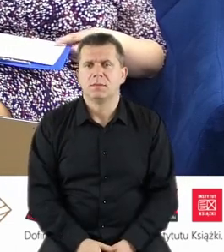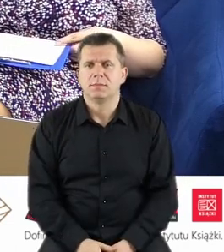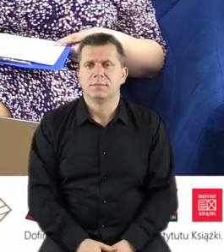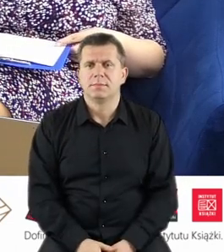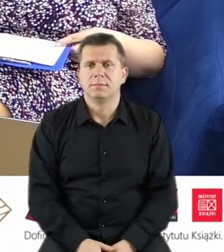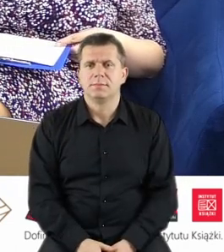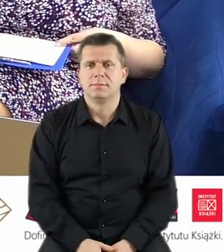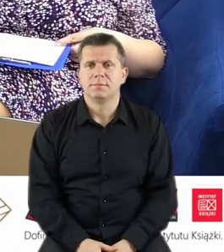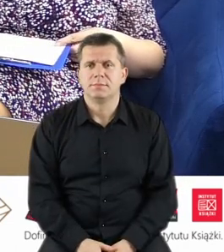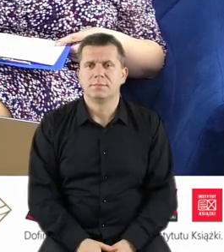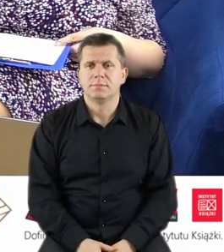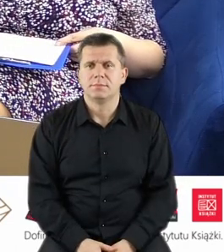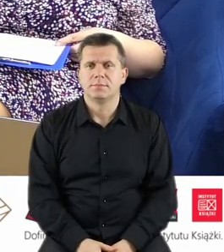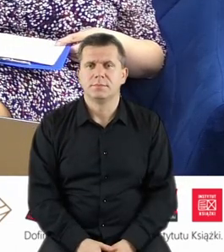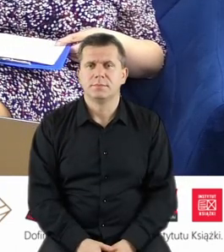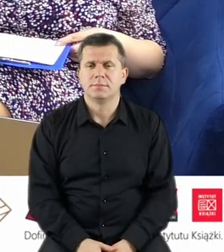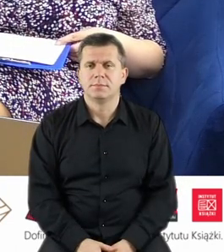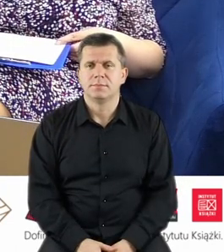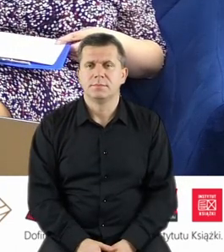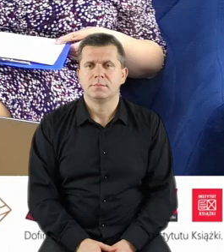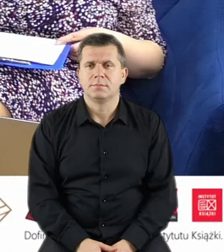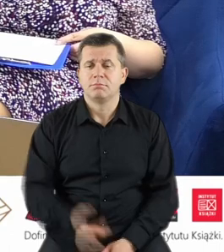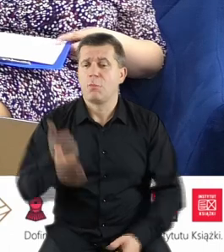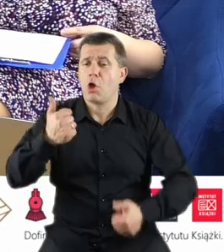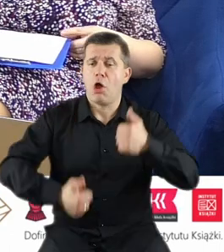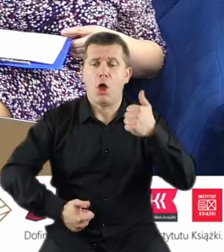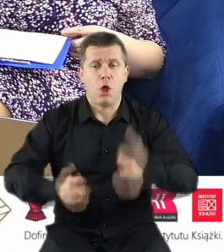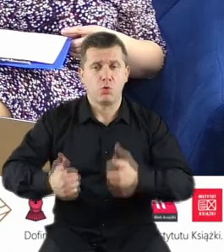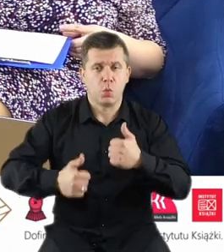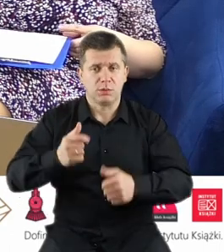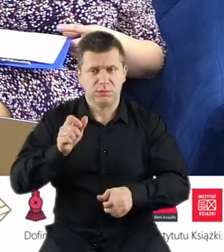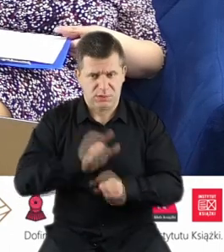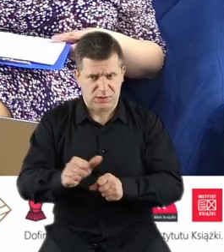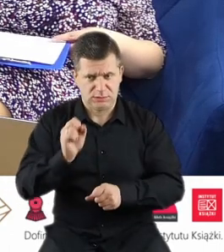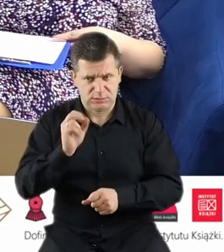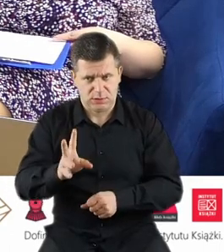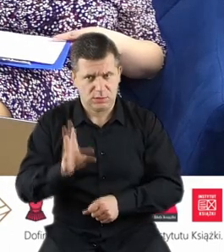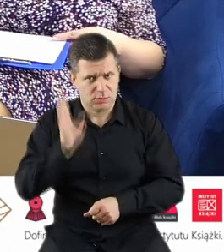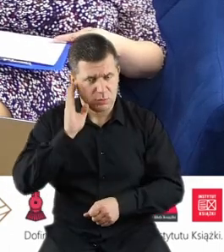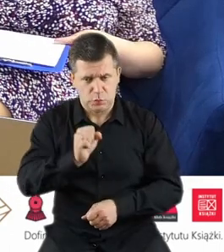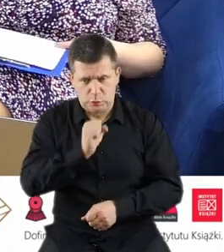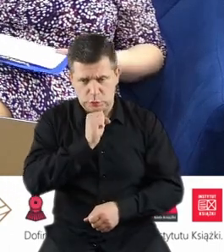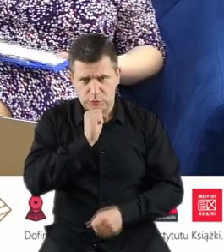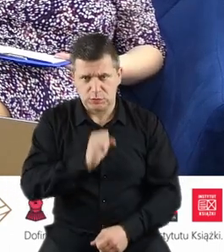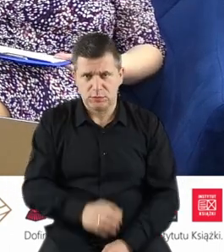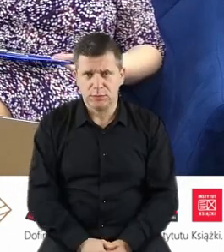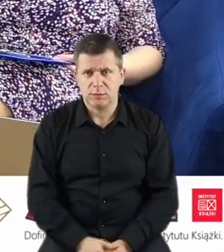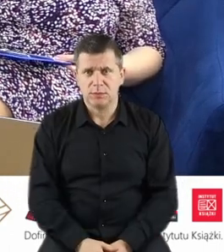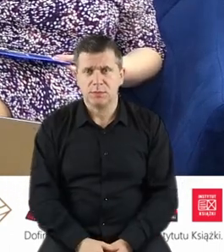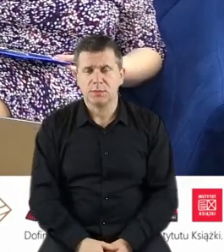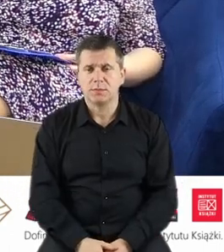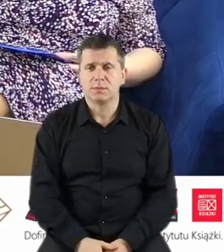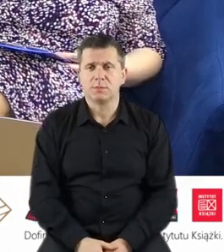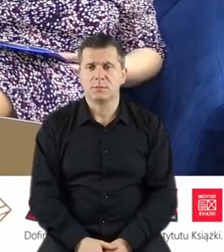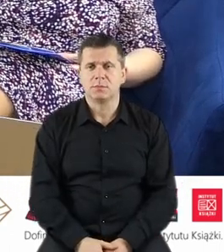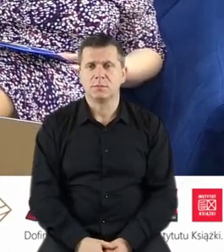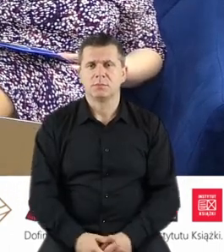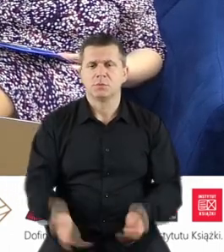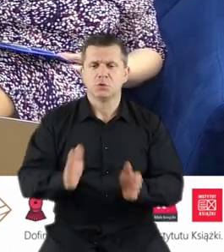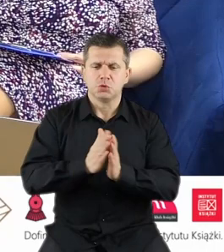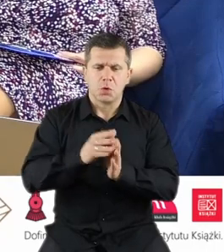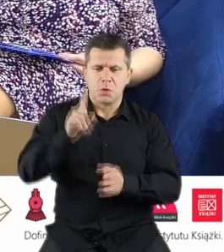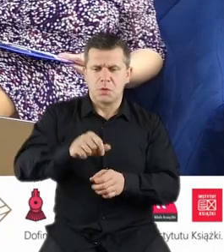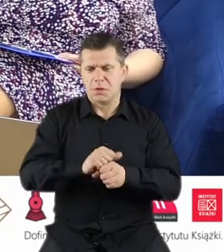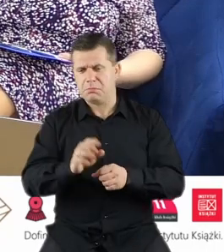stępy. Czy konkurencja jest naprawdę tak olbrzymia? Znaczy, jeżeli chodzi Bo one się nie o. różnią między sobą